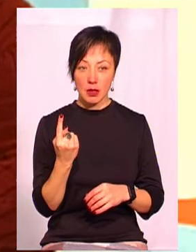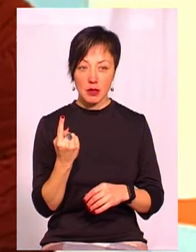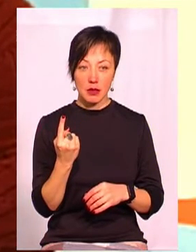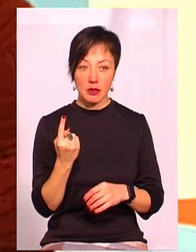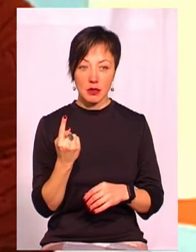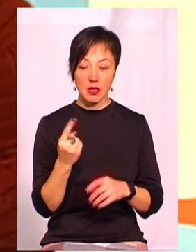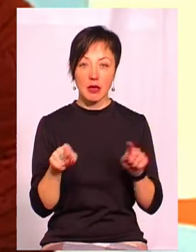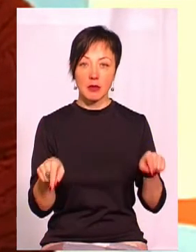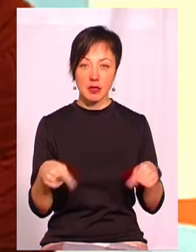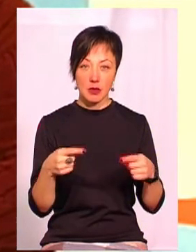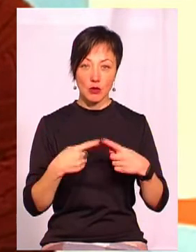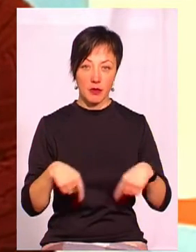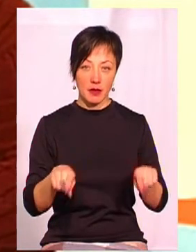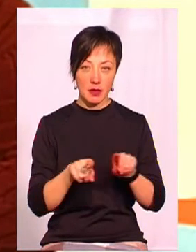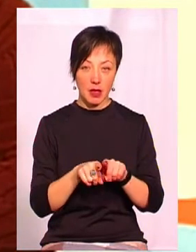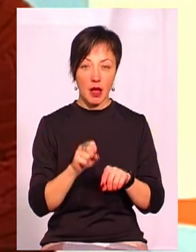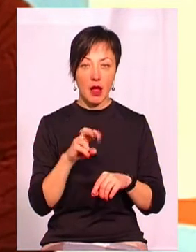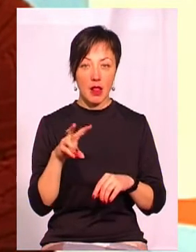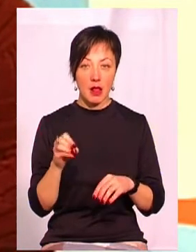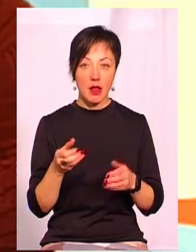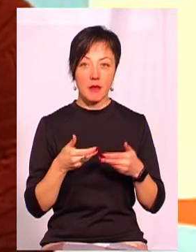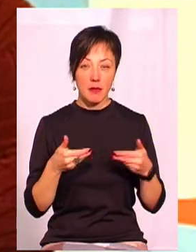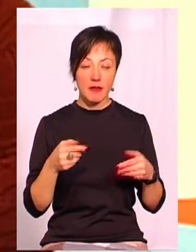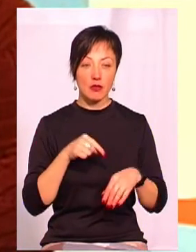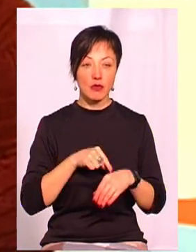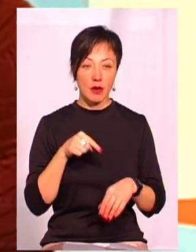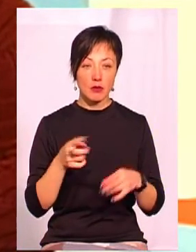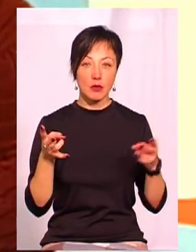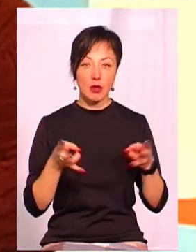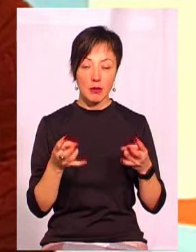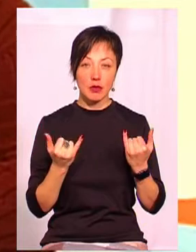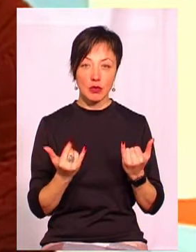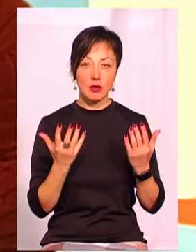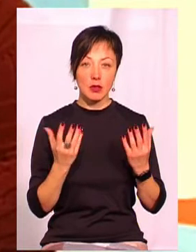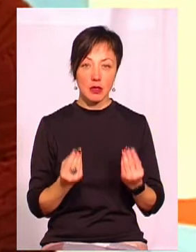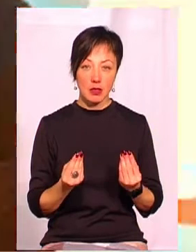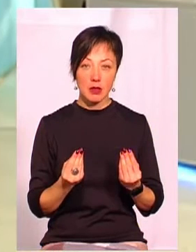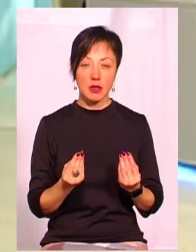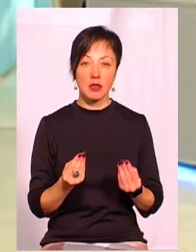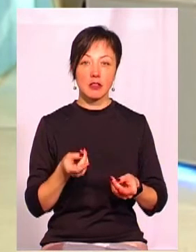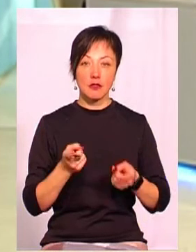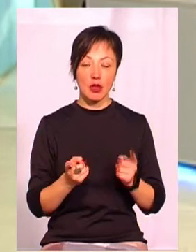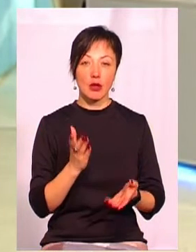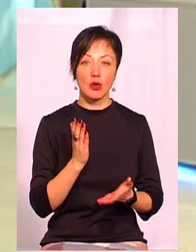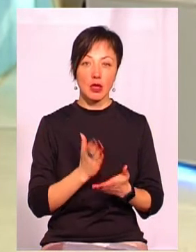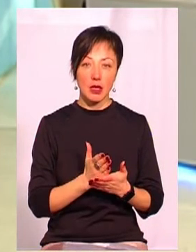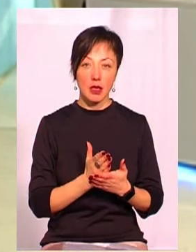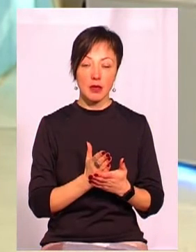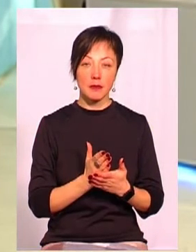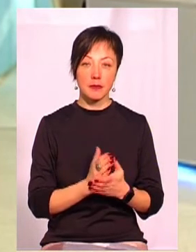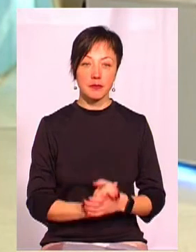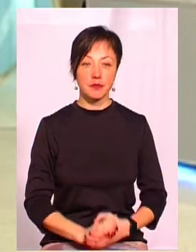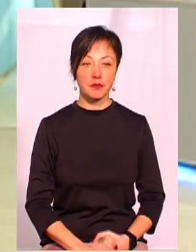психолог із них в реабілітаційному відділенні. Але ми відчуваємо, що потреба на сьогодні в країні, звичайно, є і в